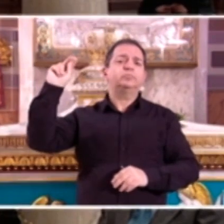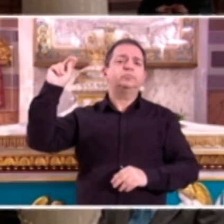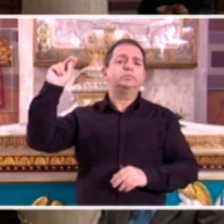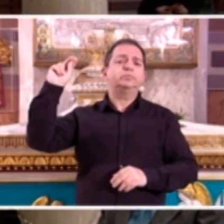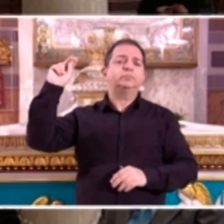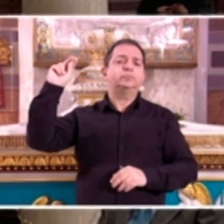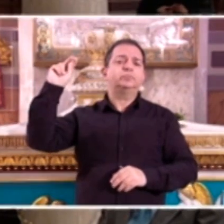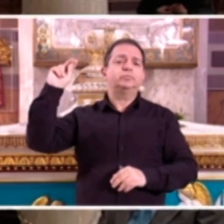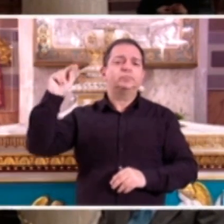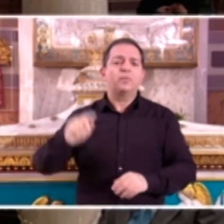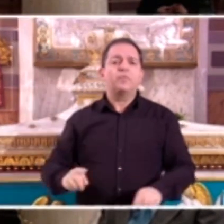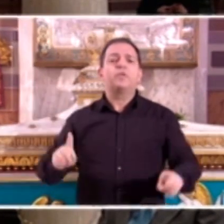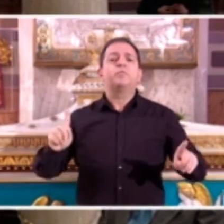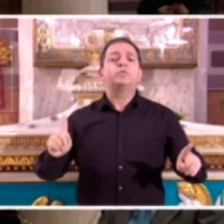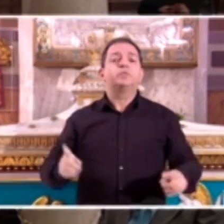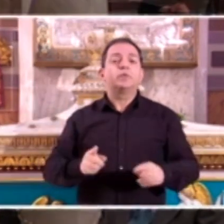δεϊθόμεν.